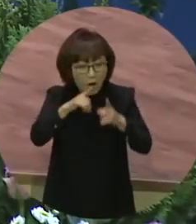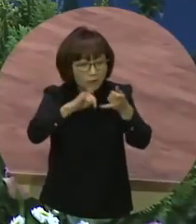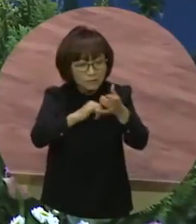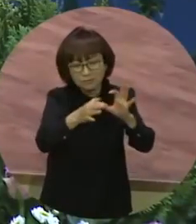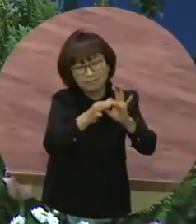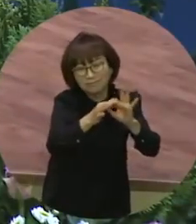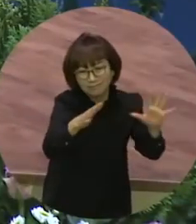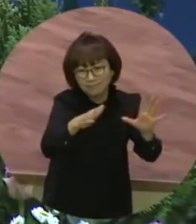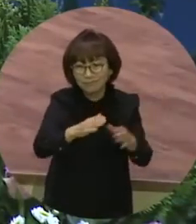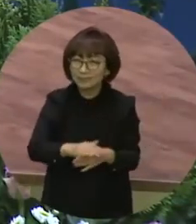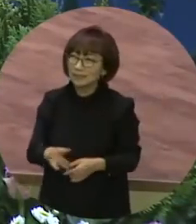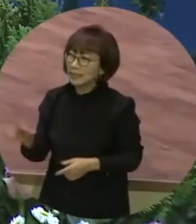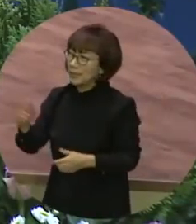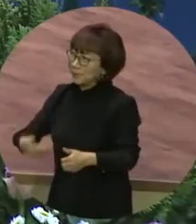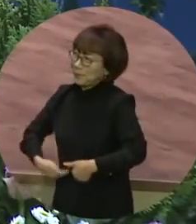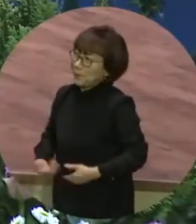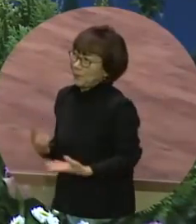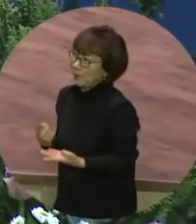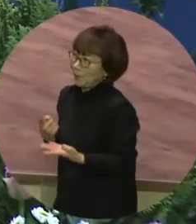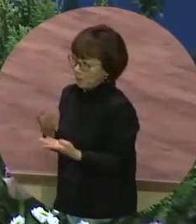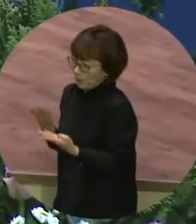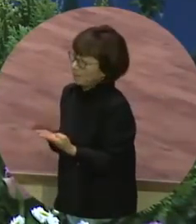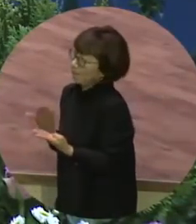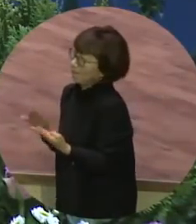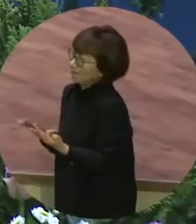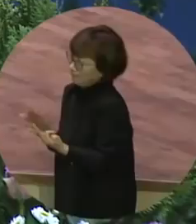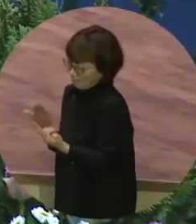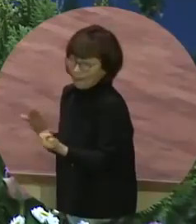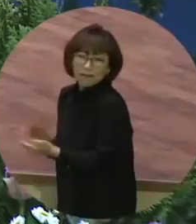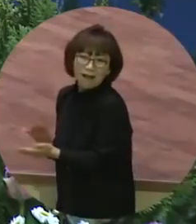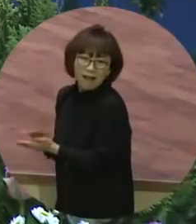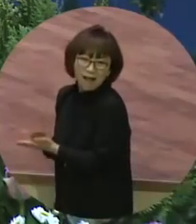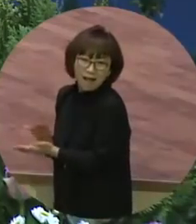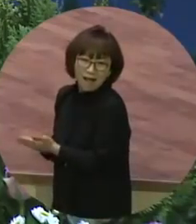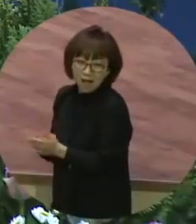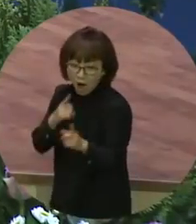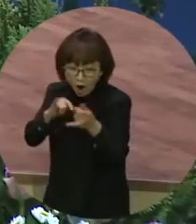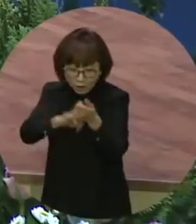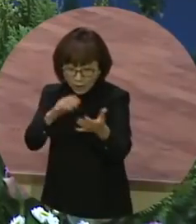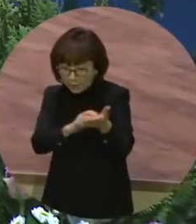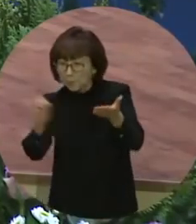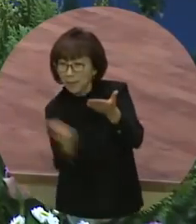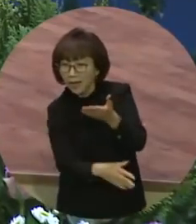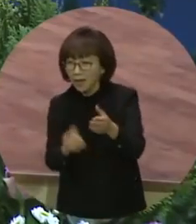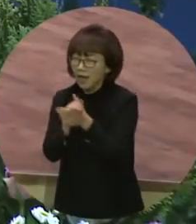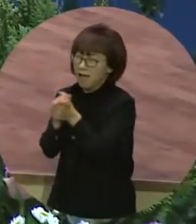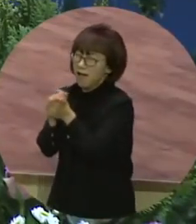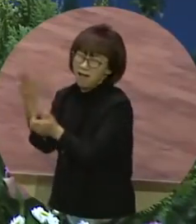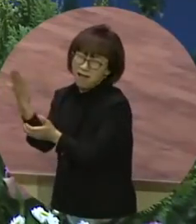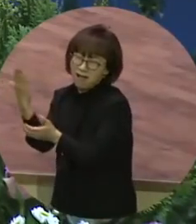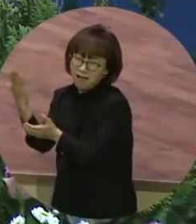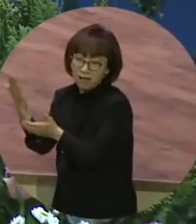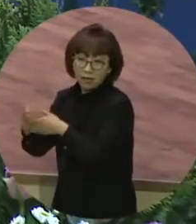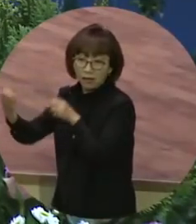하나님 언약에 근거한 기도가 아니기 때문에, 다시 말해, 언약 기도가 아니기 때문에 응답이 안 되는